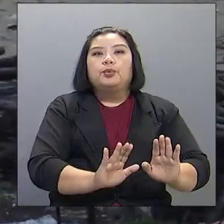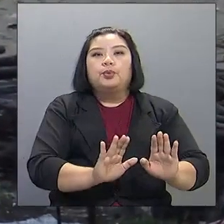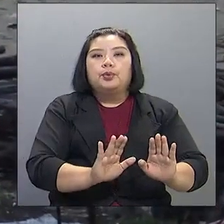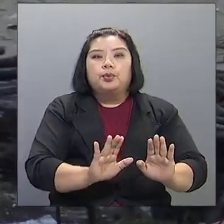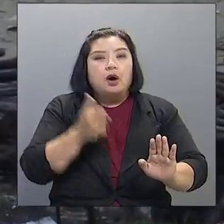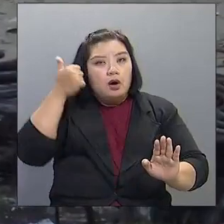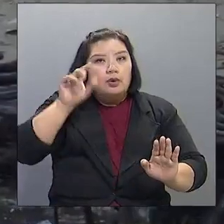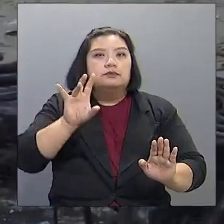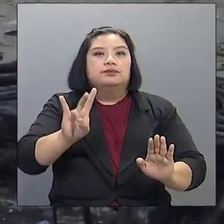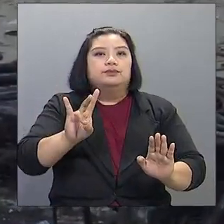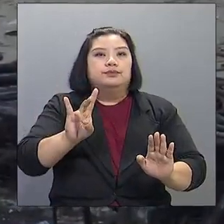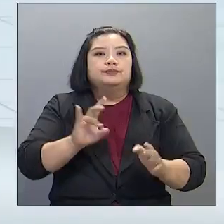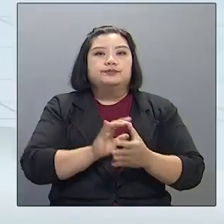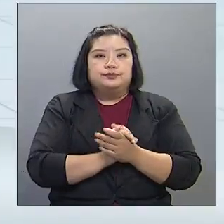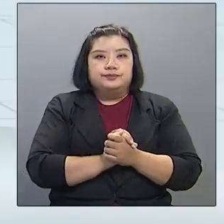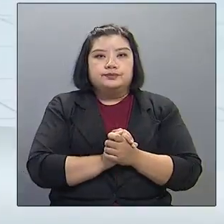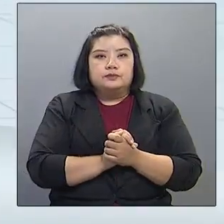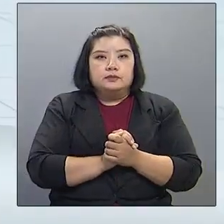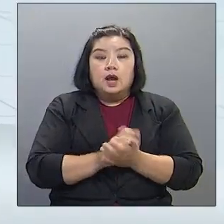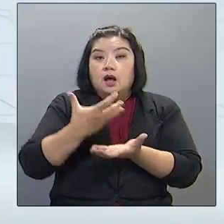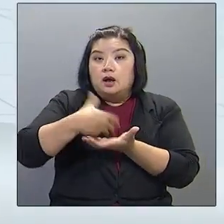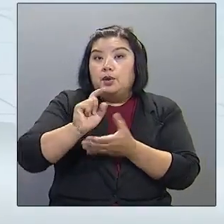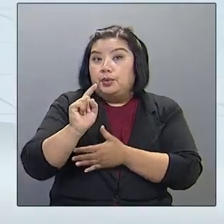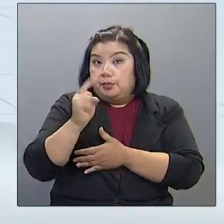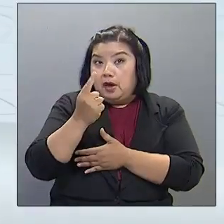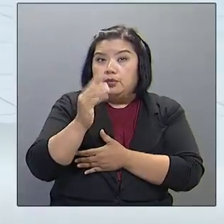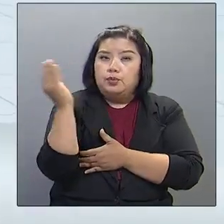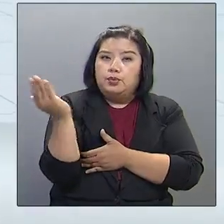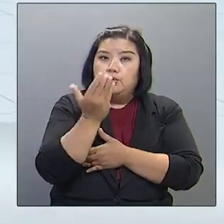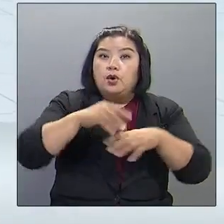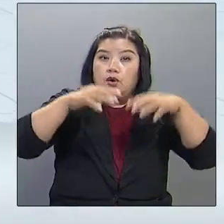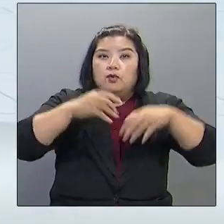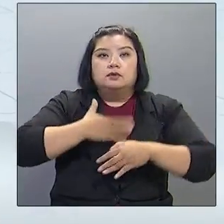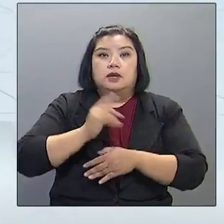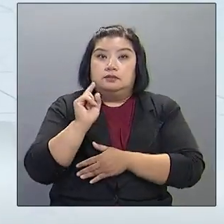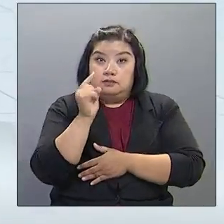วงตลอดทั้งสัปดาห์นี้ด้วยค่ะกลับมาติดตามรายงานสภาพอากาศกับดิฉันธนวรรณ วิริย